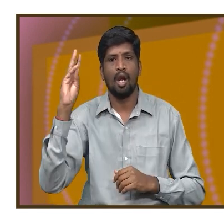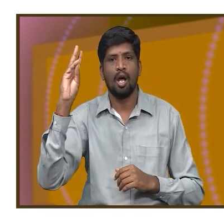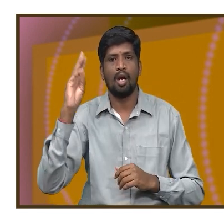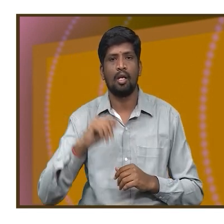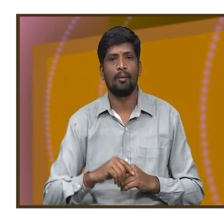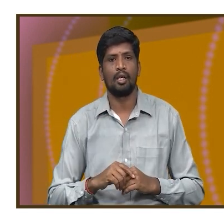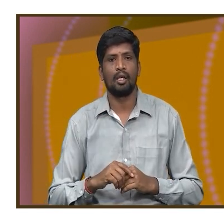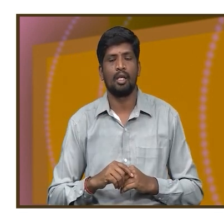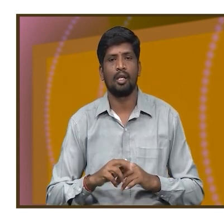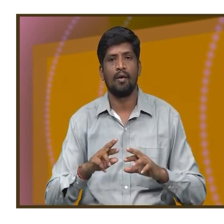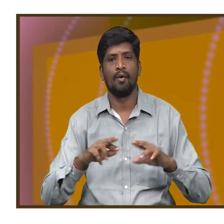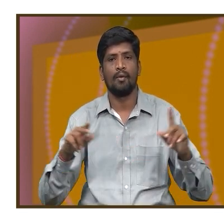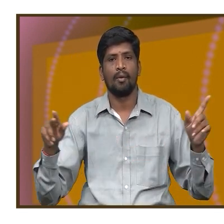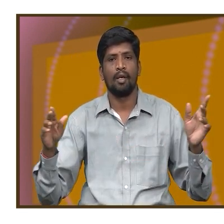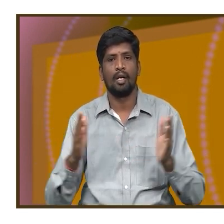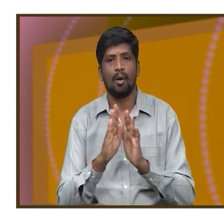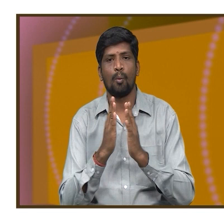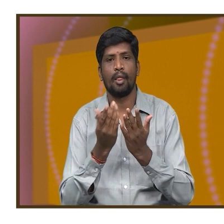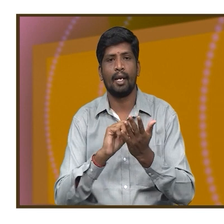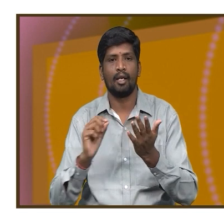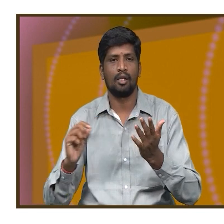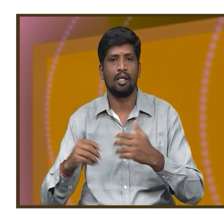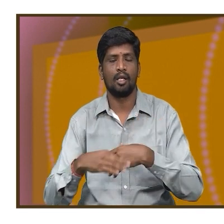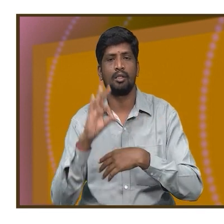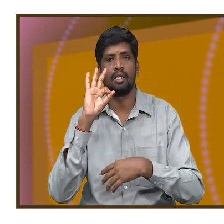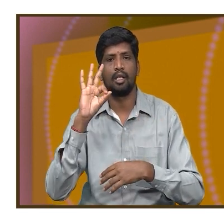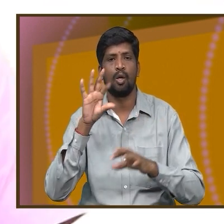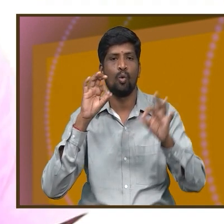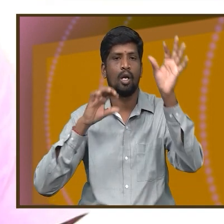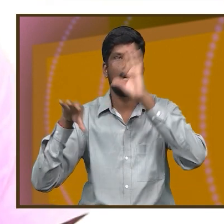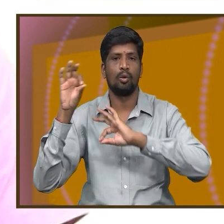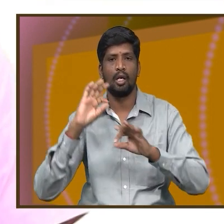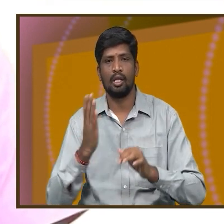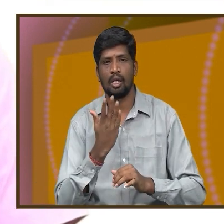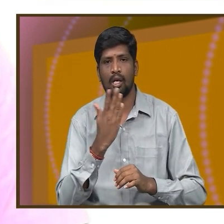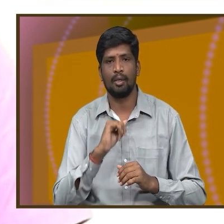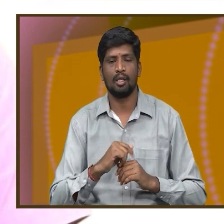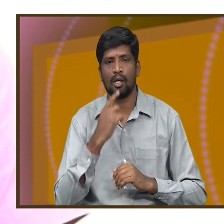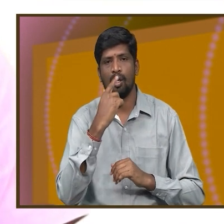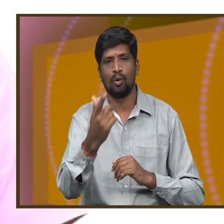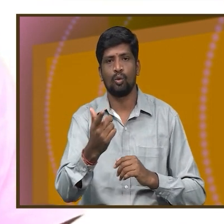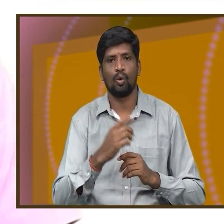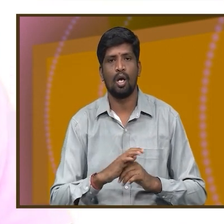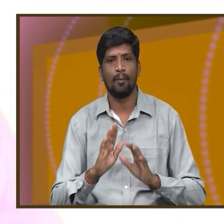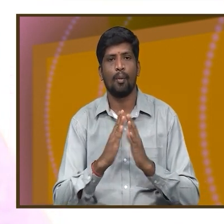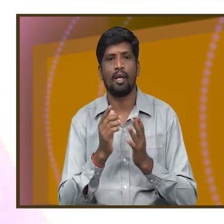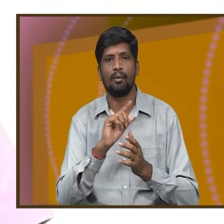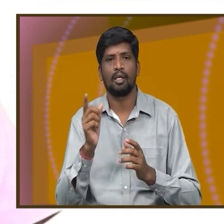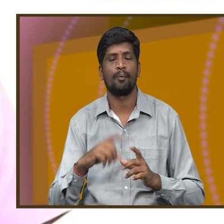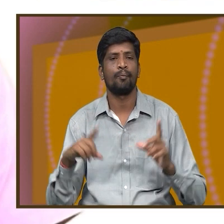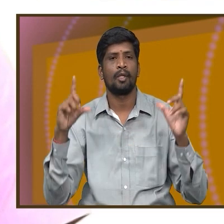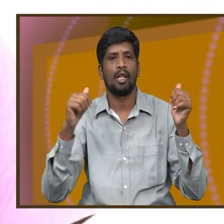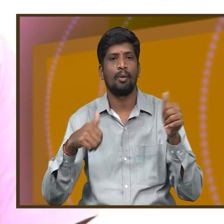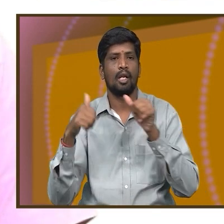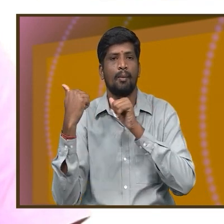கதைகள் போன்ற நூல்கள்லாம் அவருடைய படைப்புகளில் ரொம்ப சிறந்த நூல்களாக நம்ம என்ன செய்யலாம் சொல்லலாம். அப்படிப்பட்ட நூல்களை அவர் எழுதியிருக்காரு,